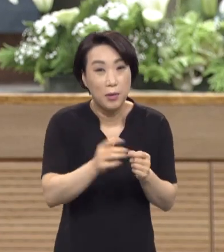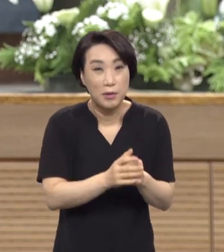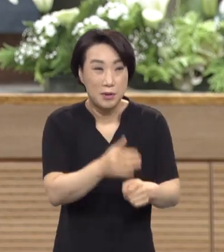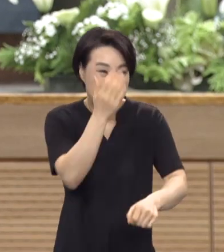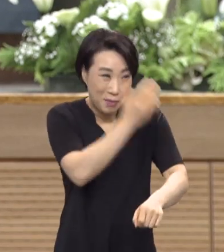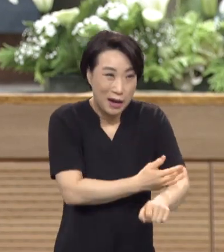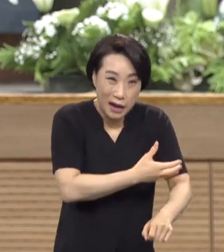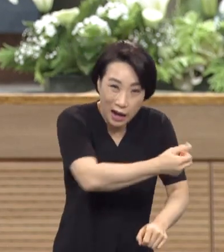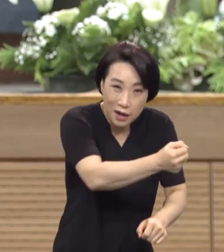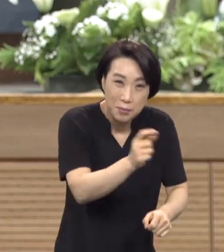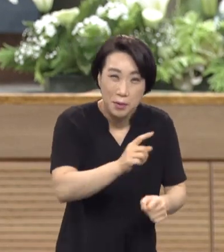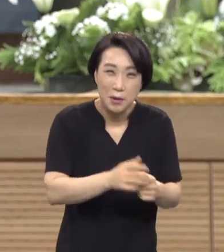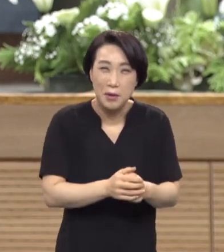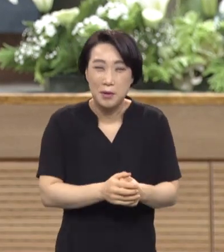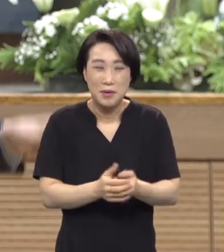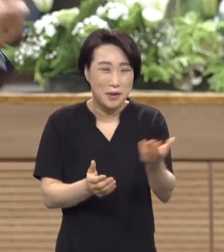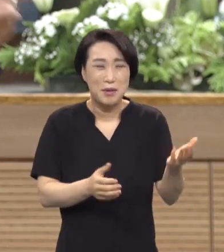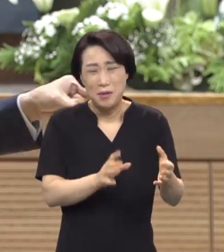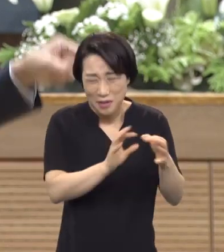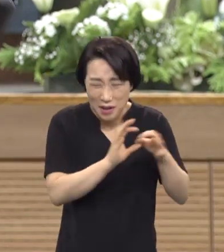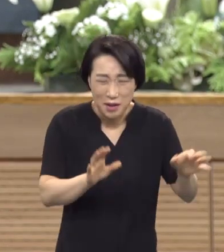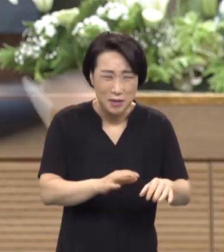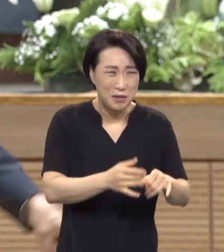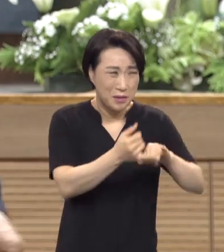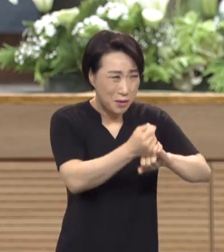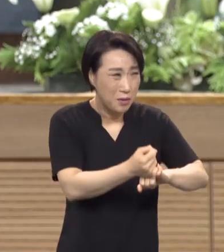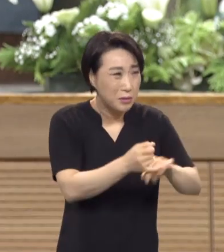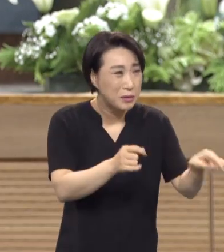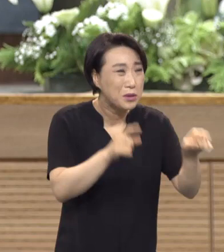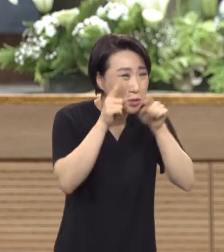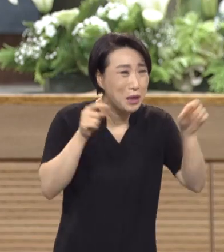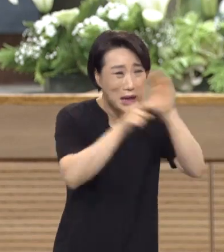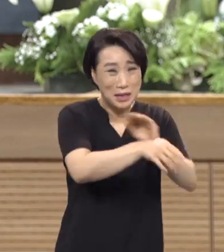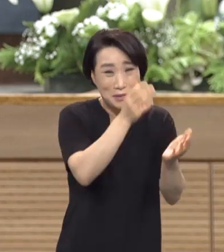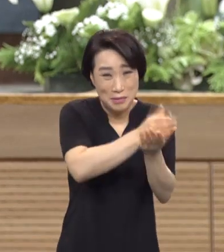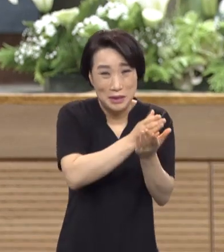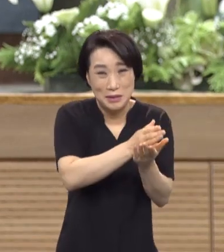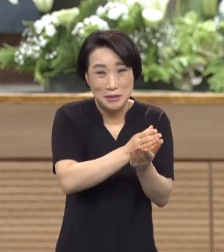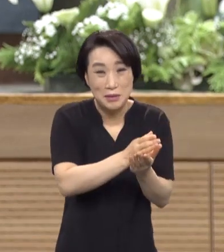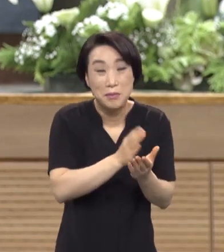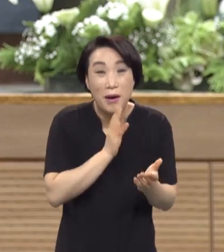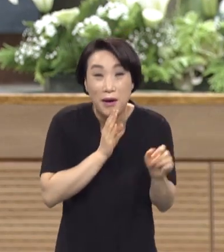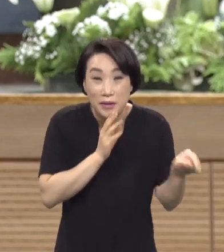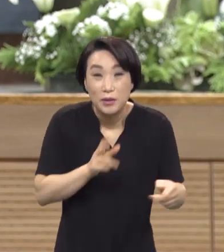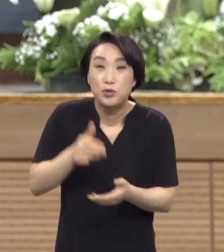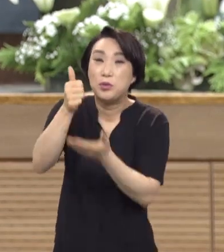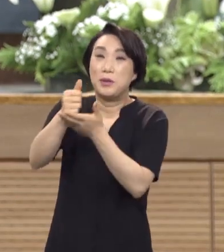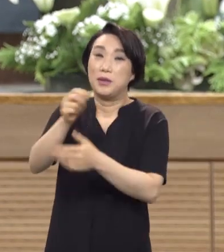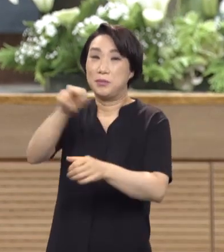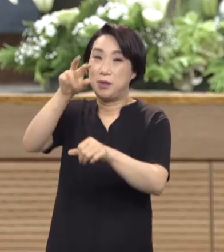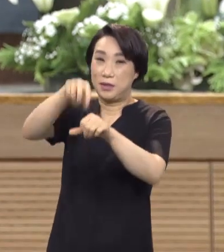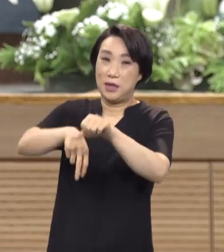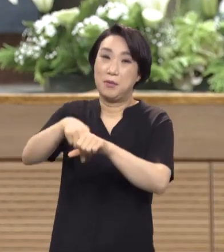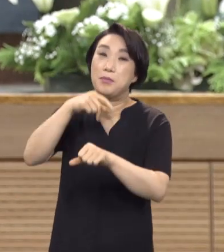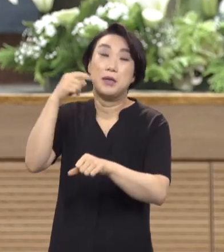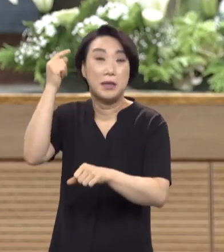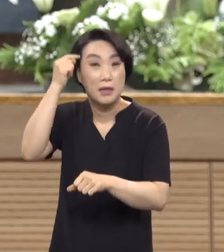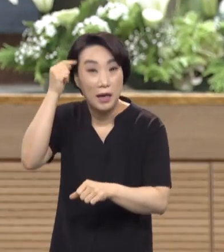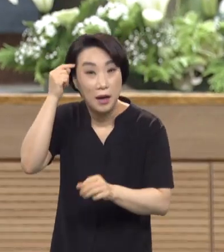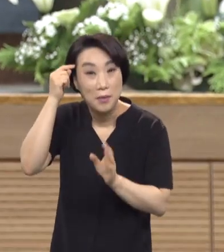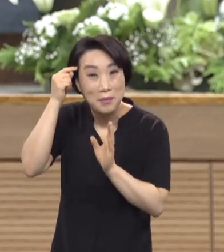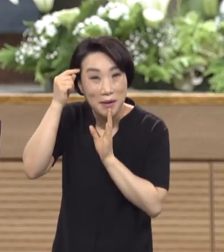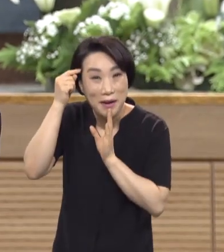팔을 잘라가던 무슨 일이지도 그 사람이 지옥 가면 안 되는 거야, 이게. 이게 주님의 십자가의 피의 정신.